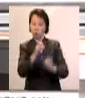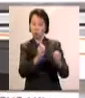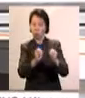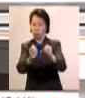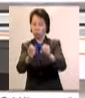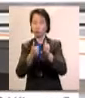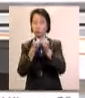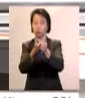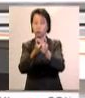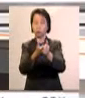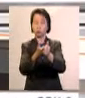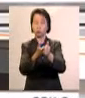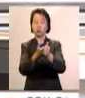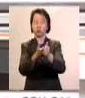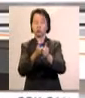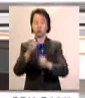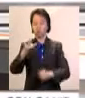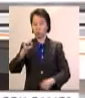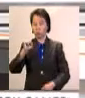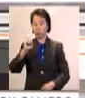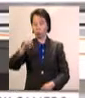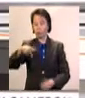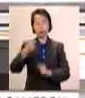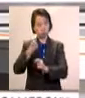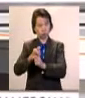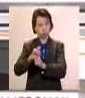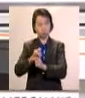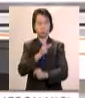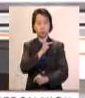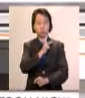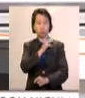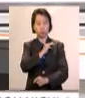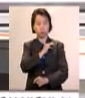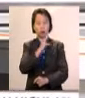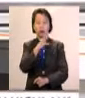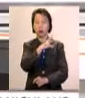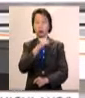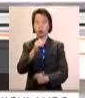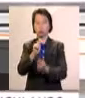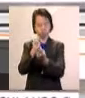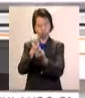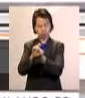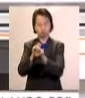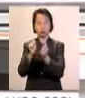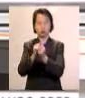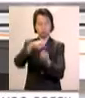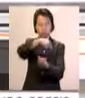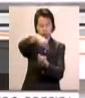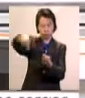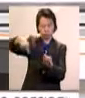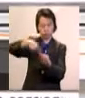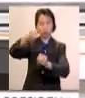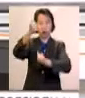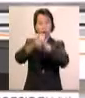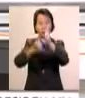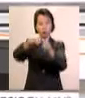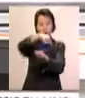beroperasi mengikut prosedur operasi standard SOP ditetapkan Kementerian sekaligus bertepatan dengan persekitaran alam